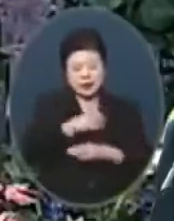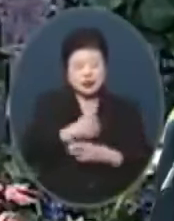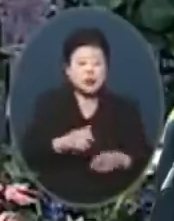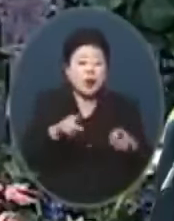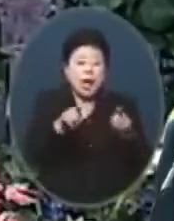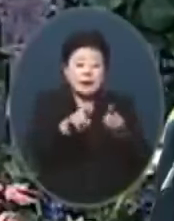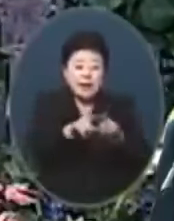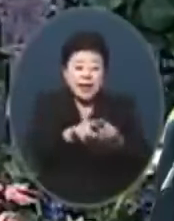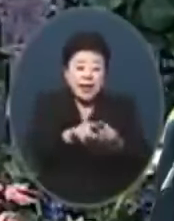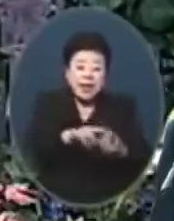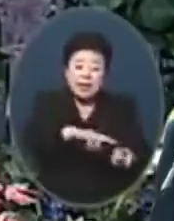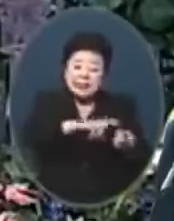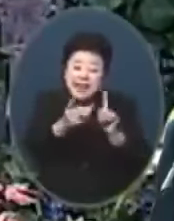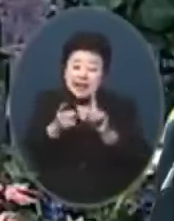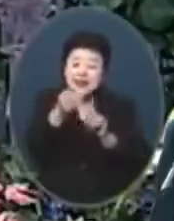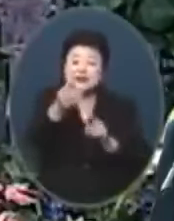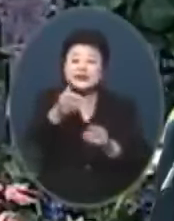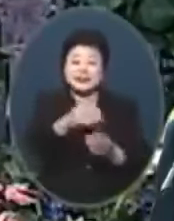함께 살려주시다.